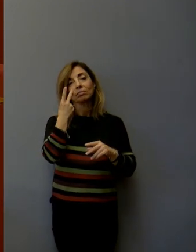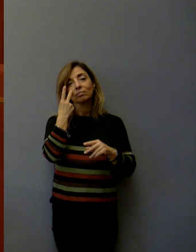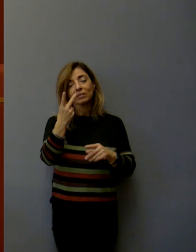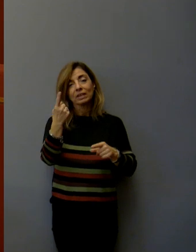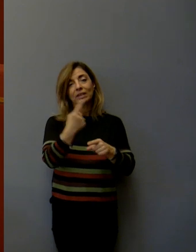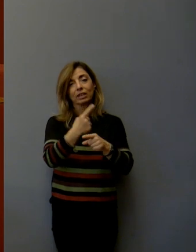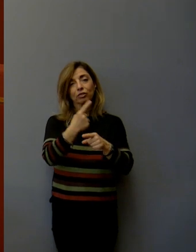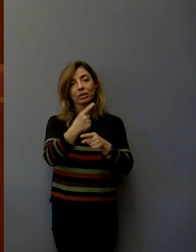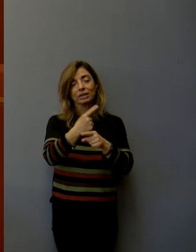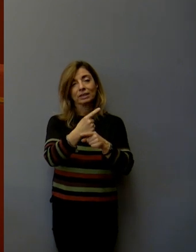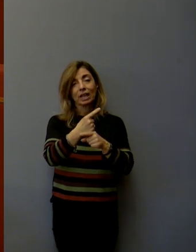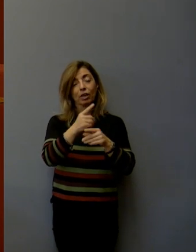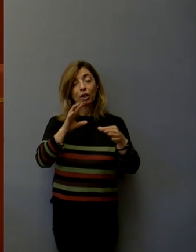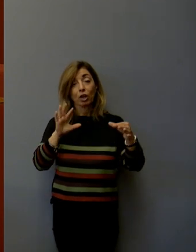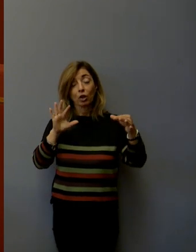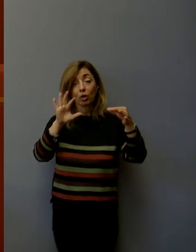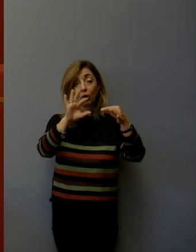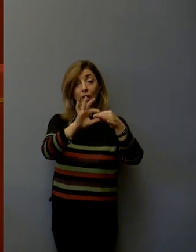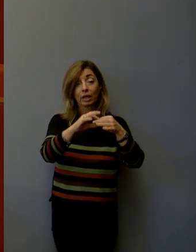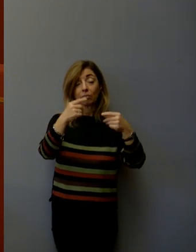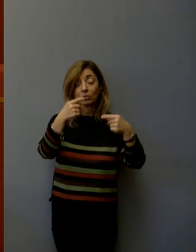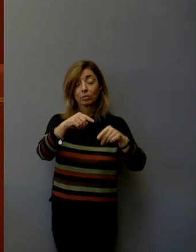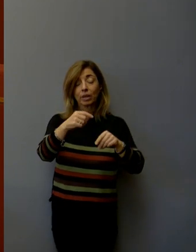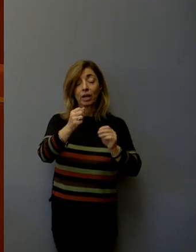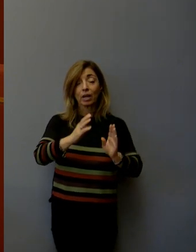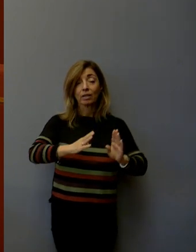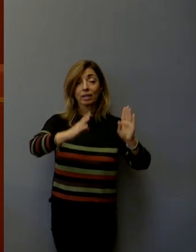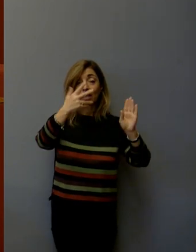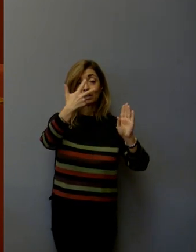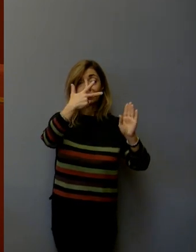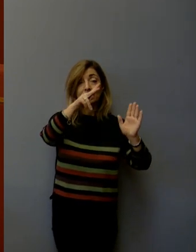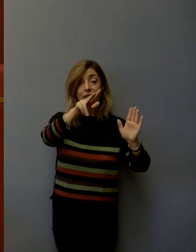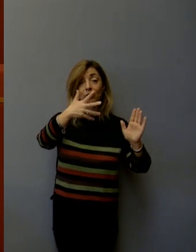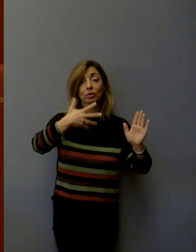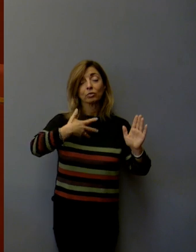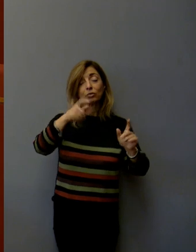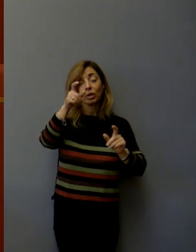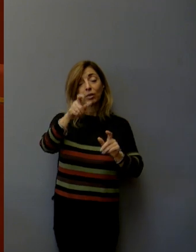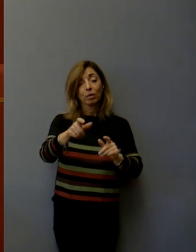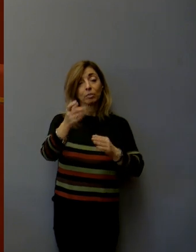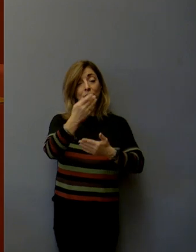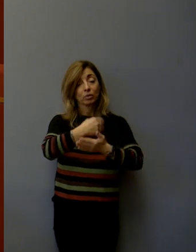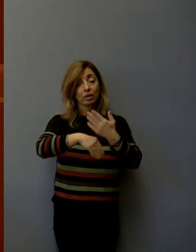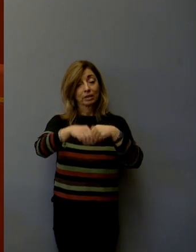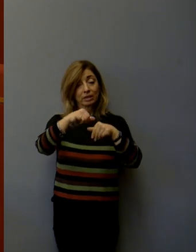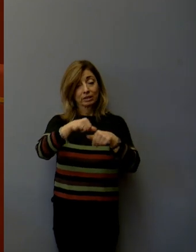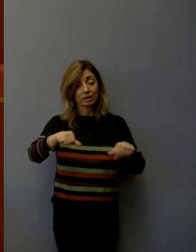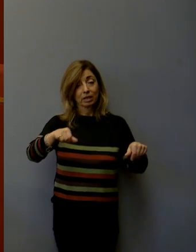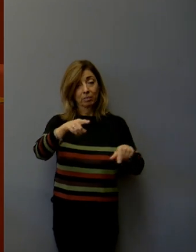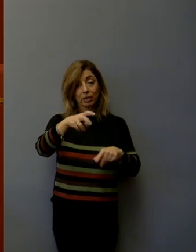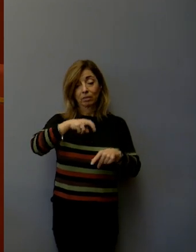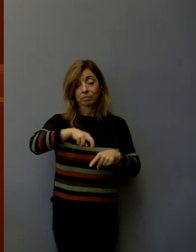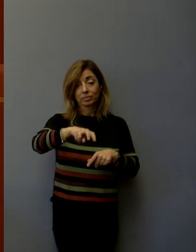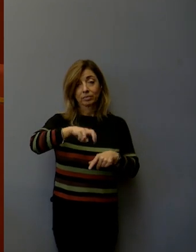un collegamento In quanto al numero 38 viene un cittadino gli viene residente disabile non non ambulanti